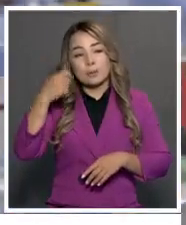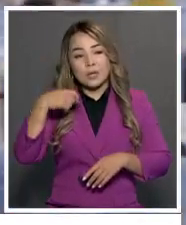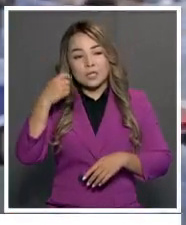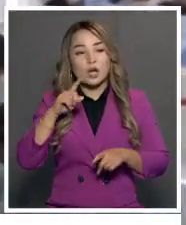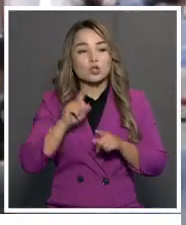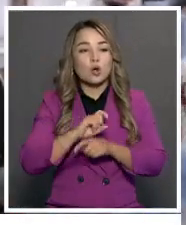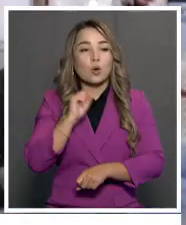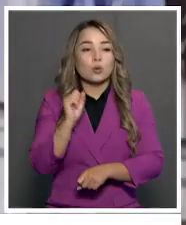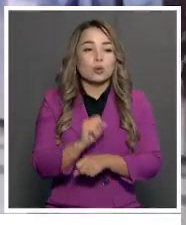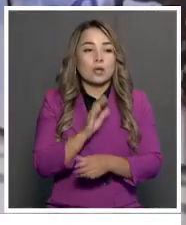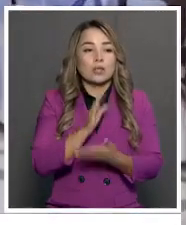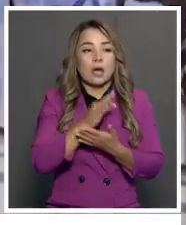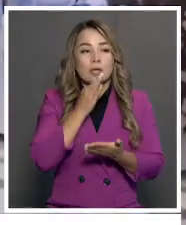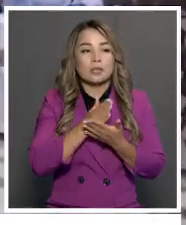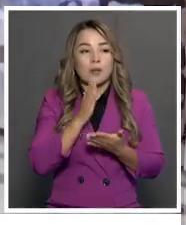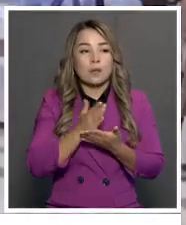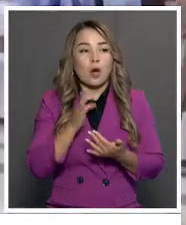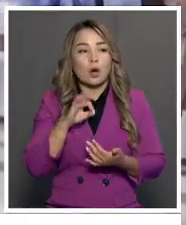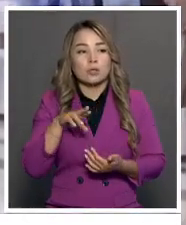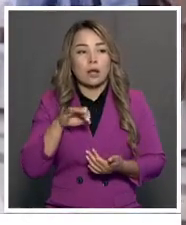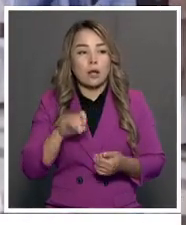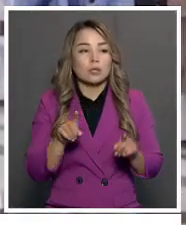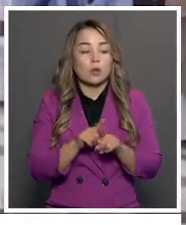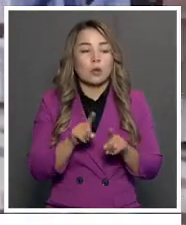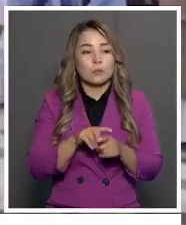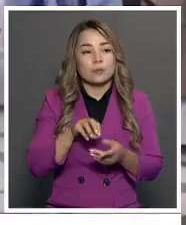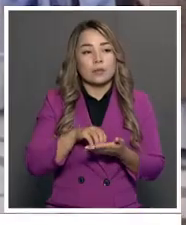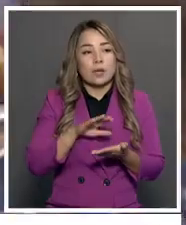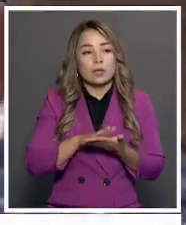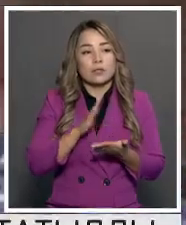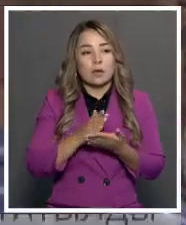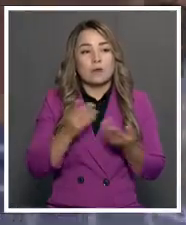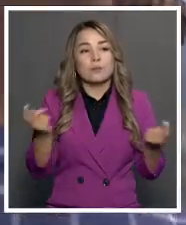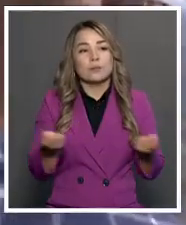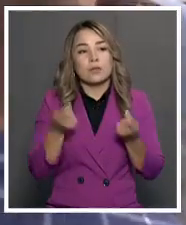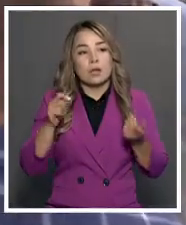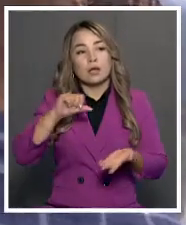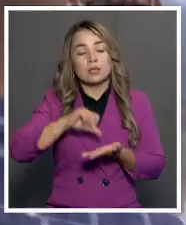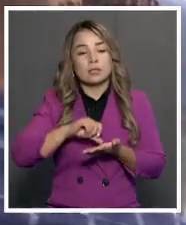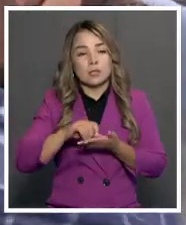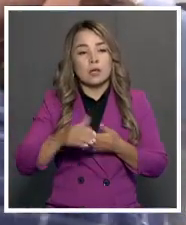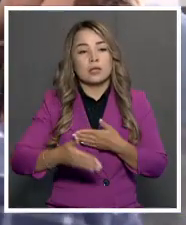тоқтатылды. Осыған ұқсас дерек Отырар ауданында да тіркелді. Той иелеріне әкімшілік шара қолданылды.